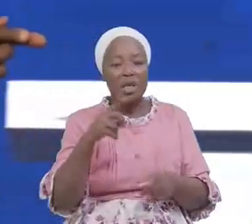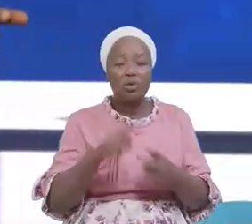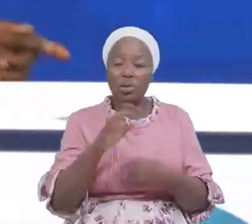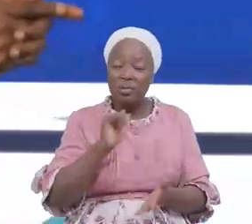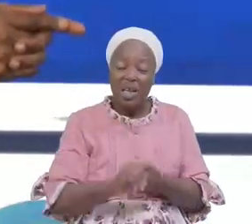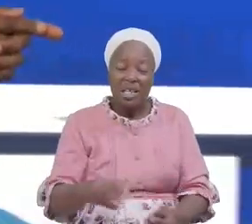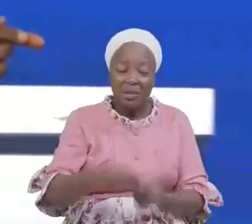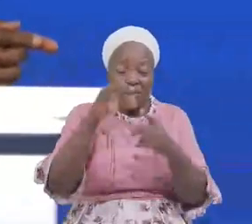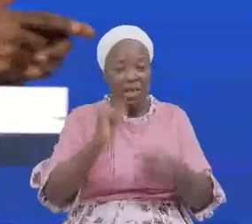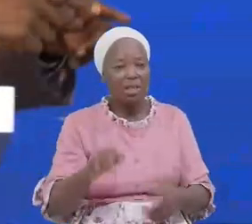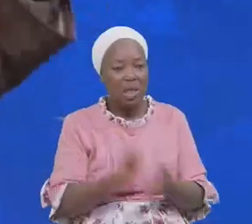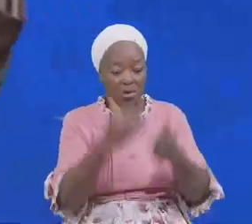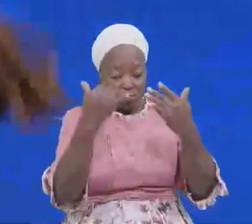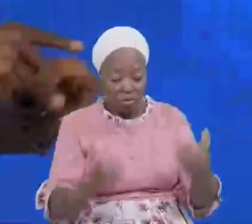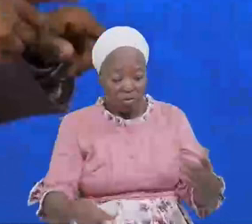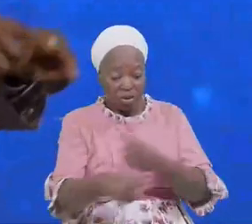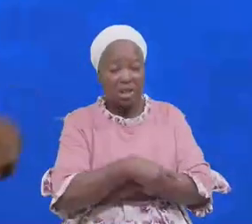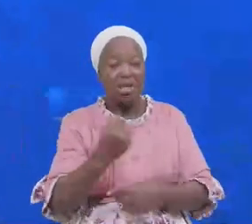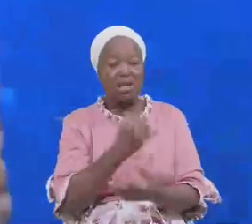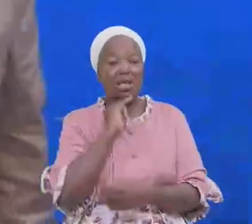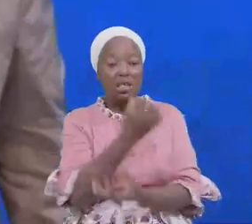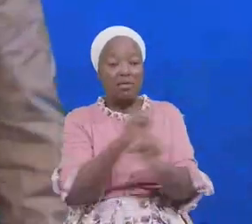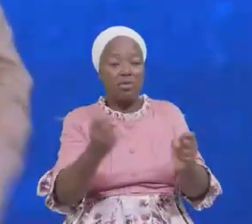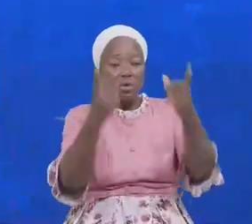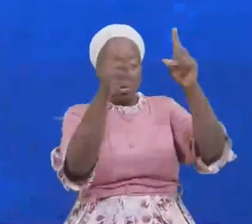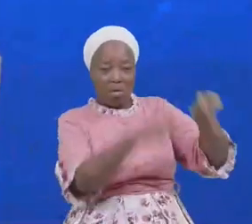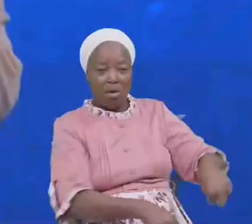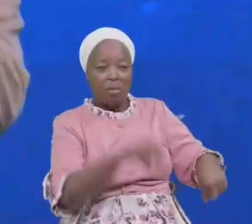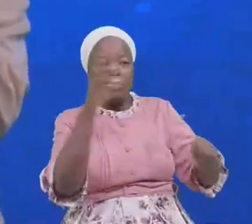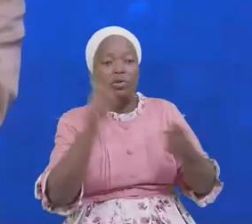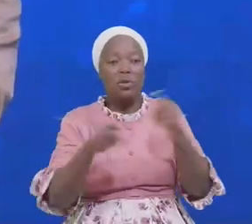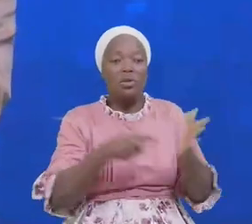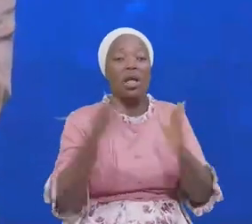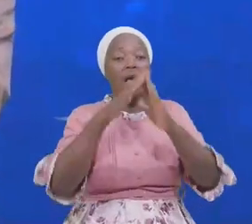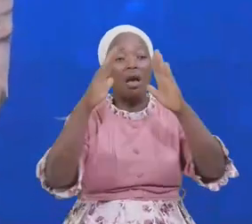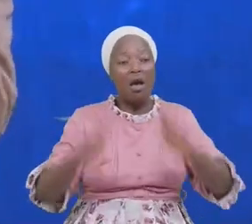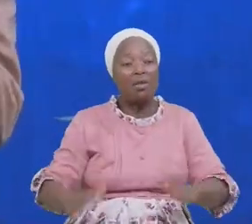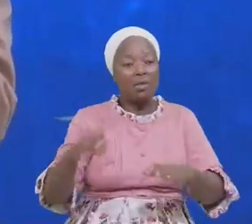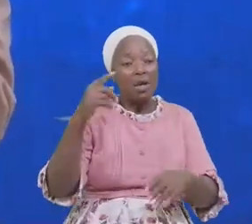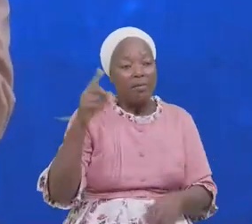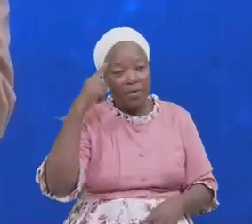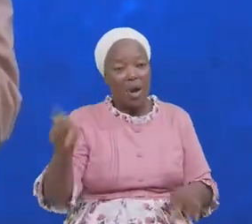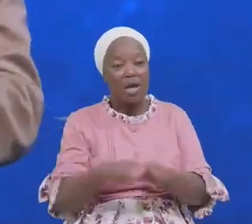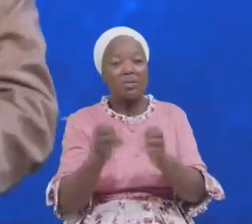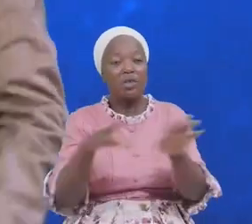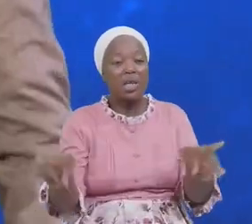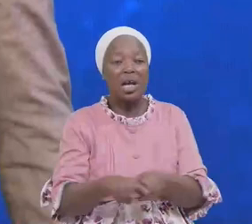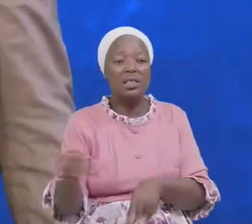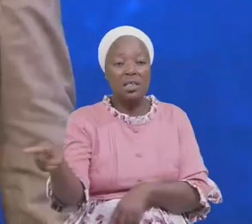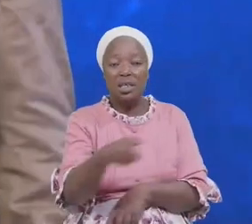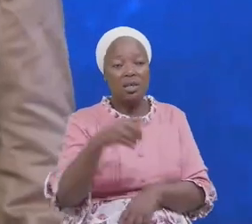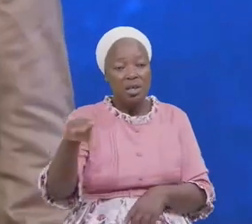pour voir, mais il parlait à celui qui l'a visité. Jésus lui dit, le salut est